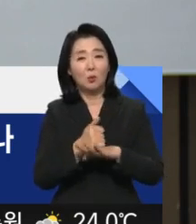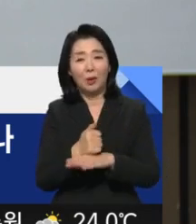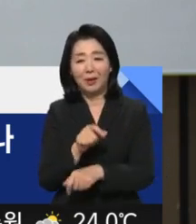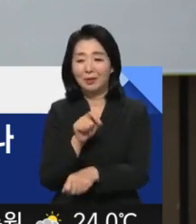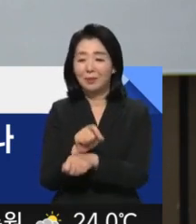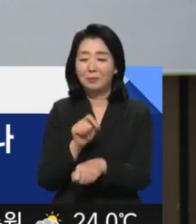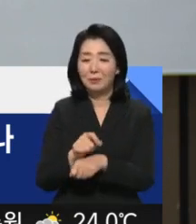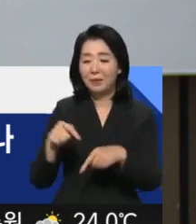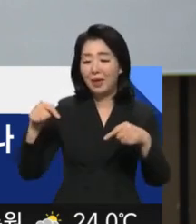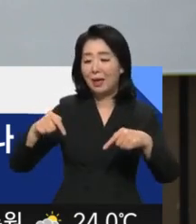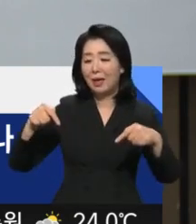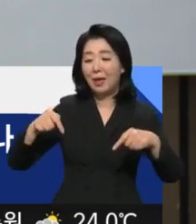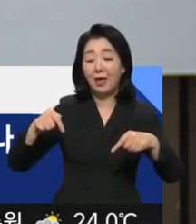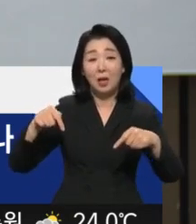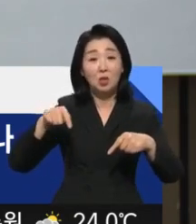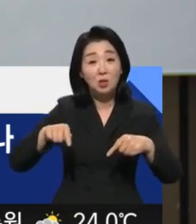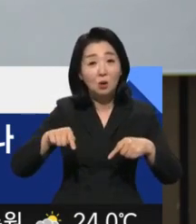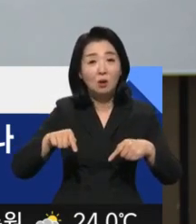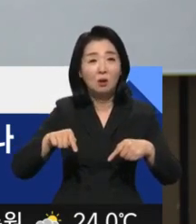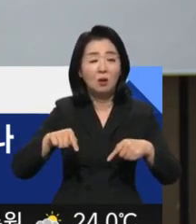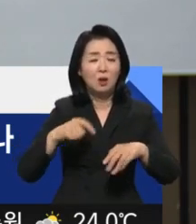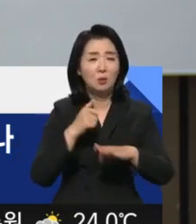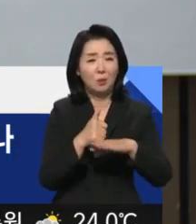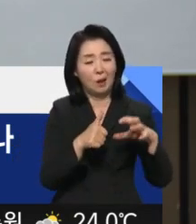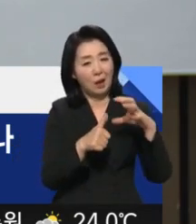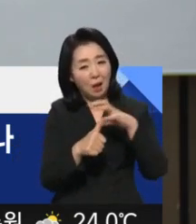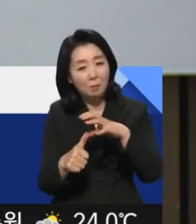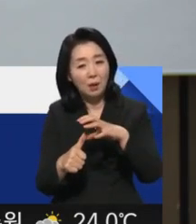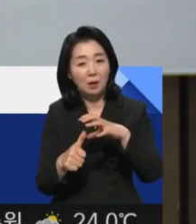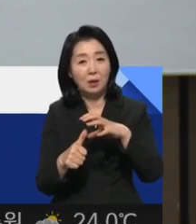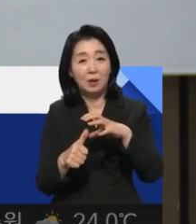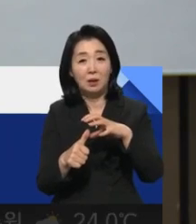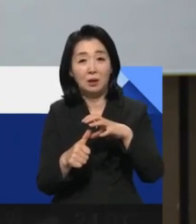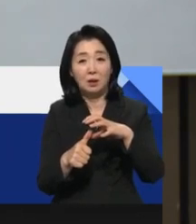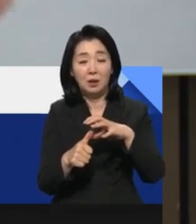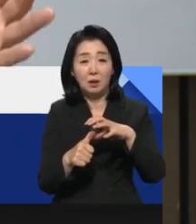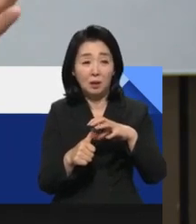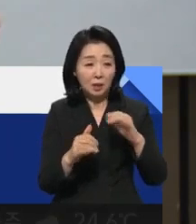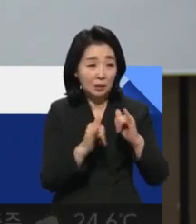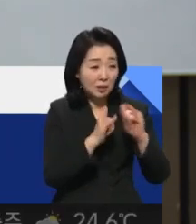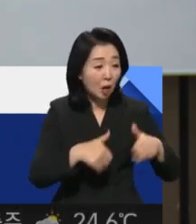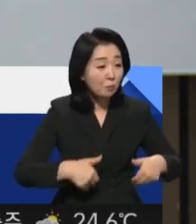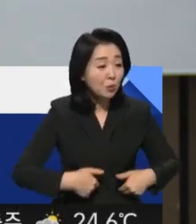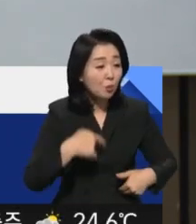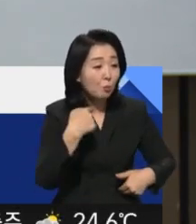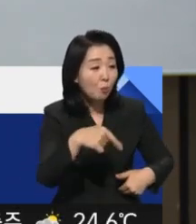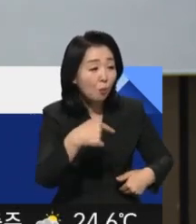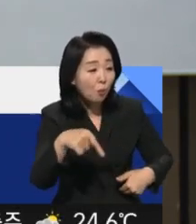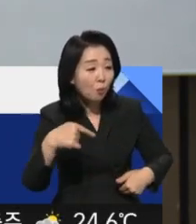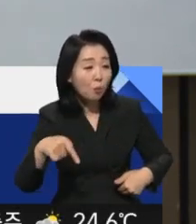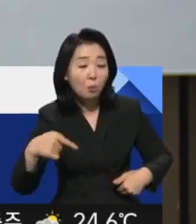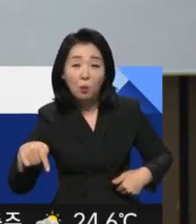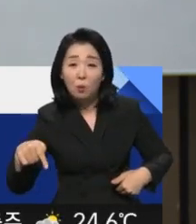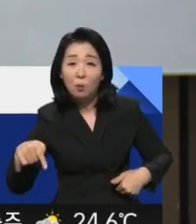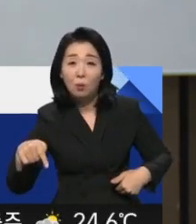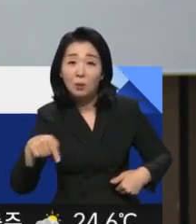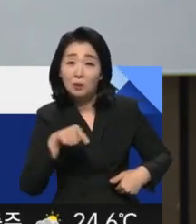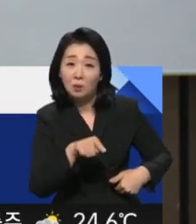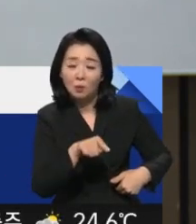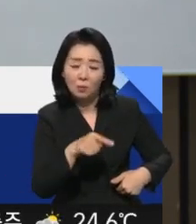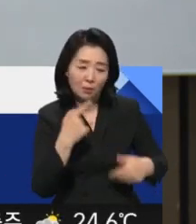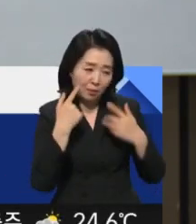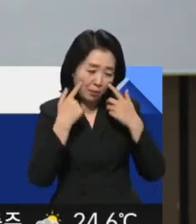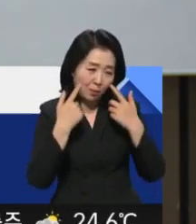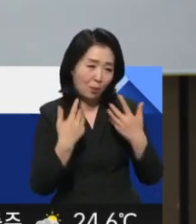행정적인 그런 식견에 바탕해서 국민의 실제로 필요한 욕구를 제때 그리고